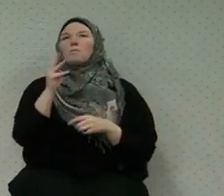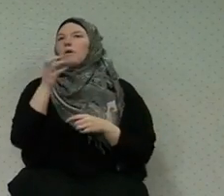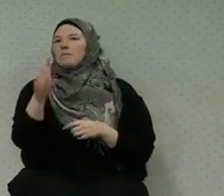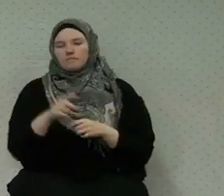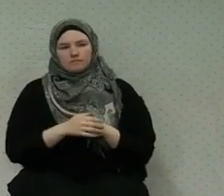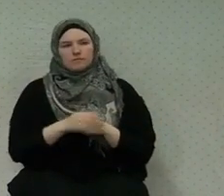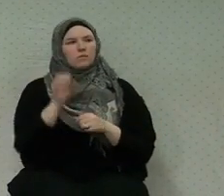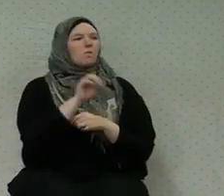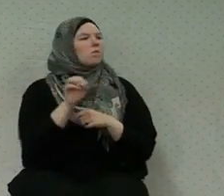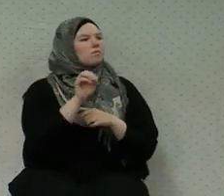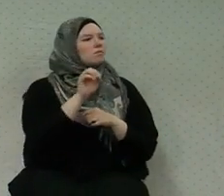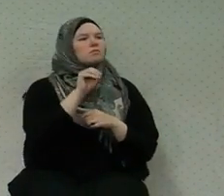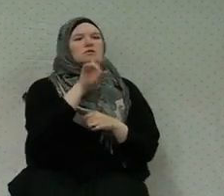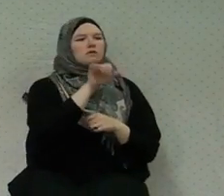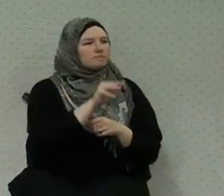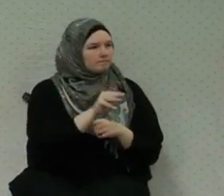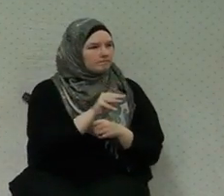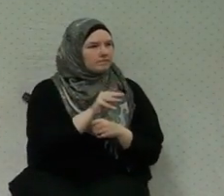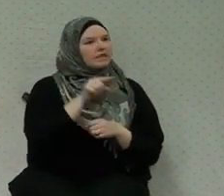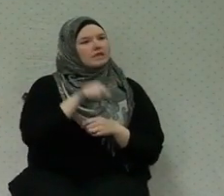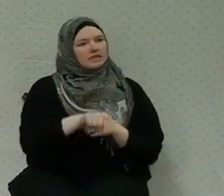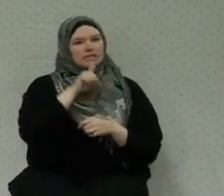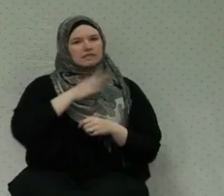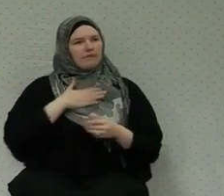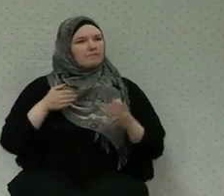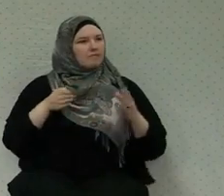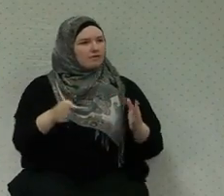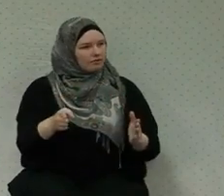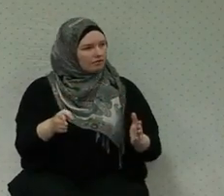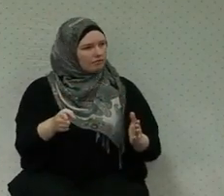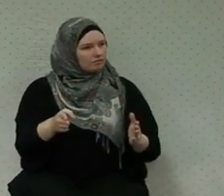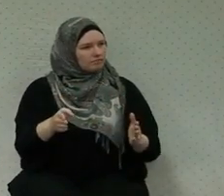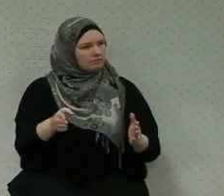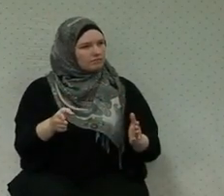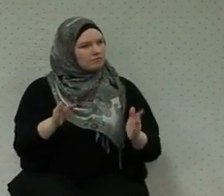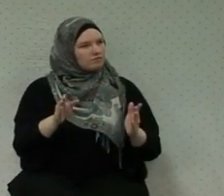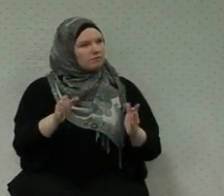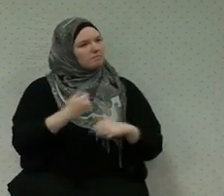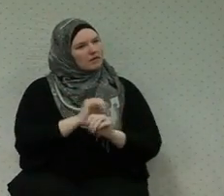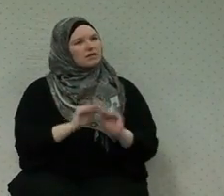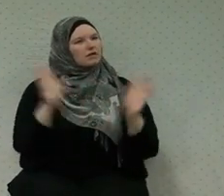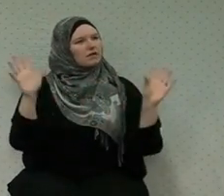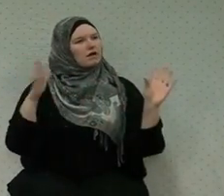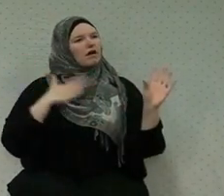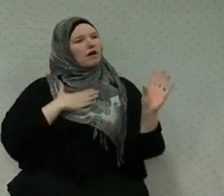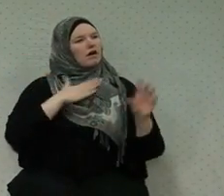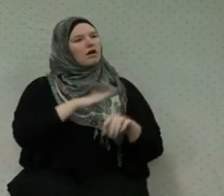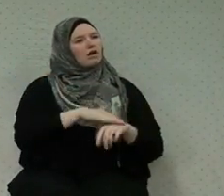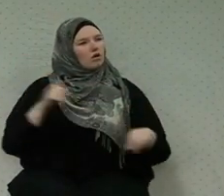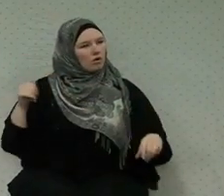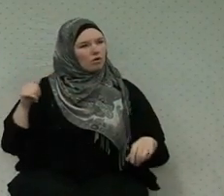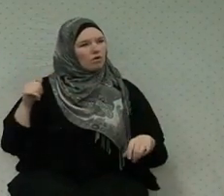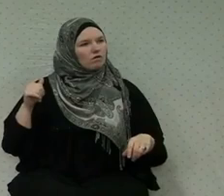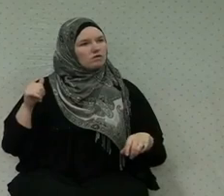Muslim. This is my path. أَدْعُوا إِلَى اللَّهِ. I call all